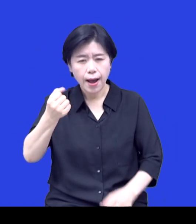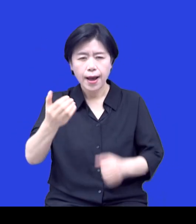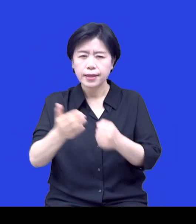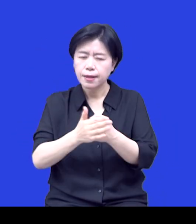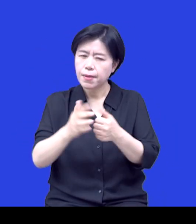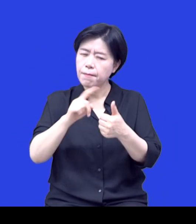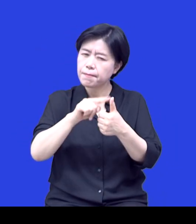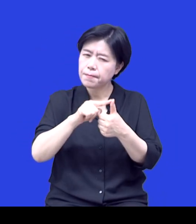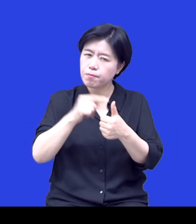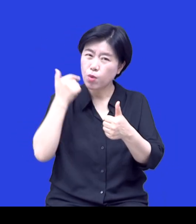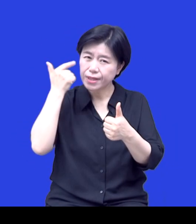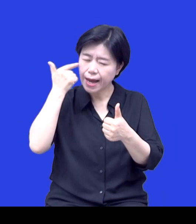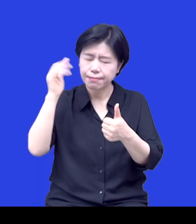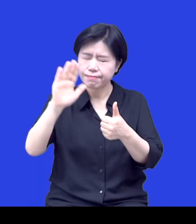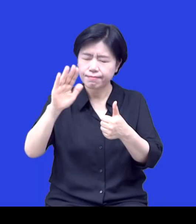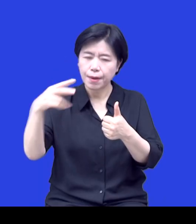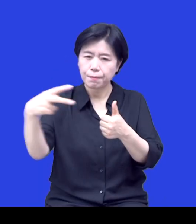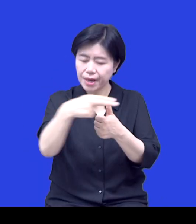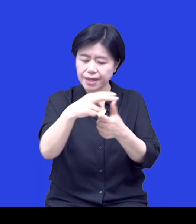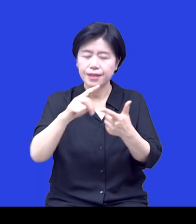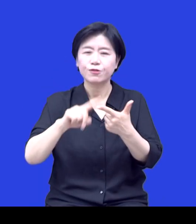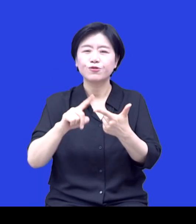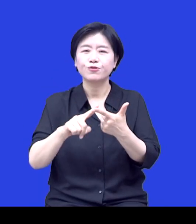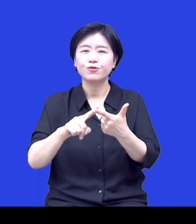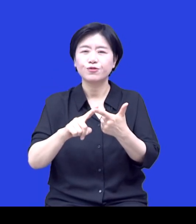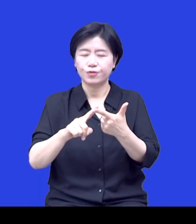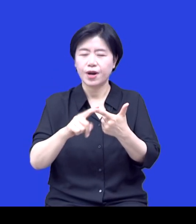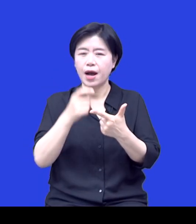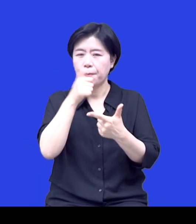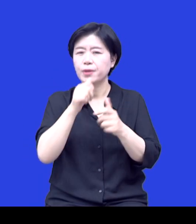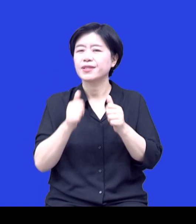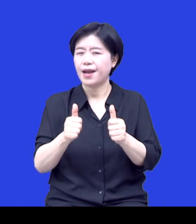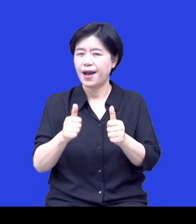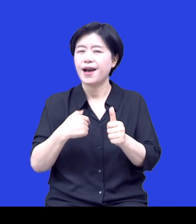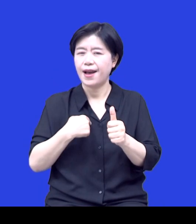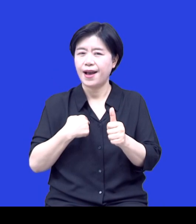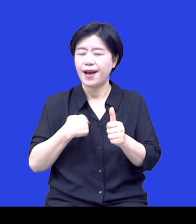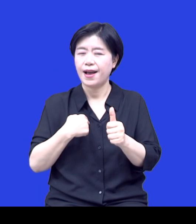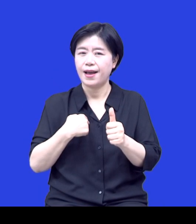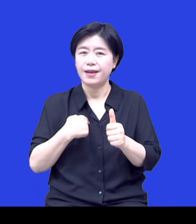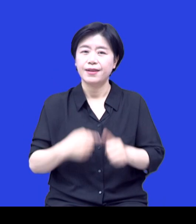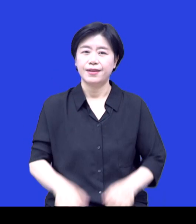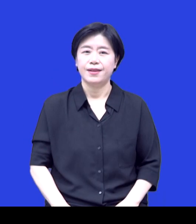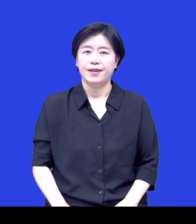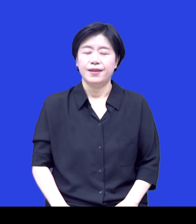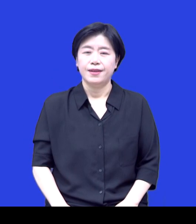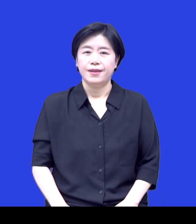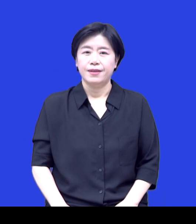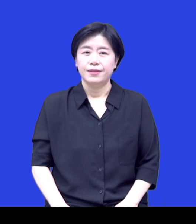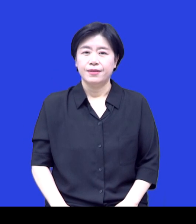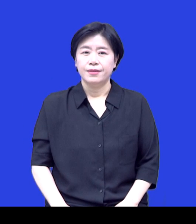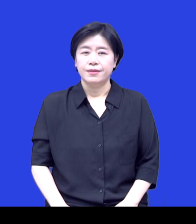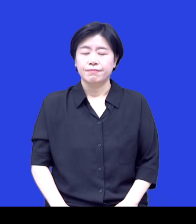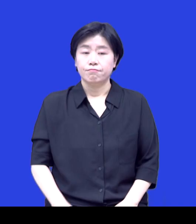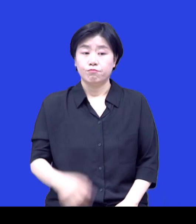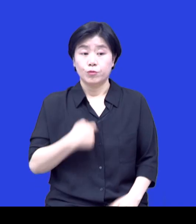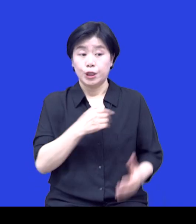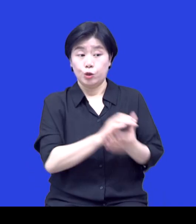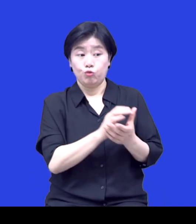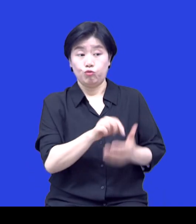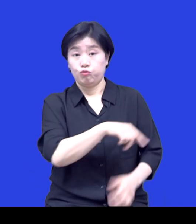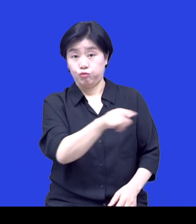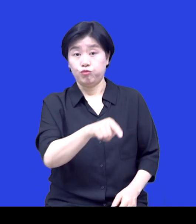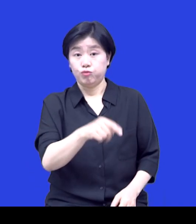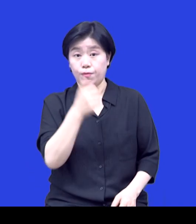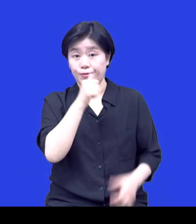변호사 쪽으로 아. 쫙 해서 우리 친구들은 다 변호사들이 많습니다 지금. 네. 네. 그런데 이제